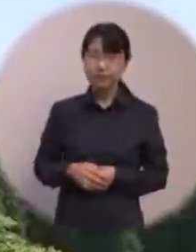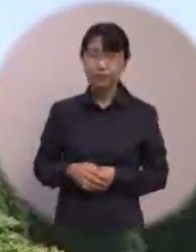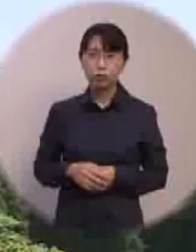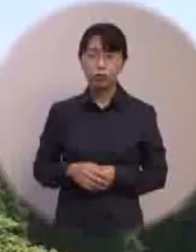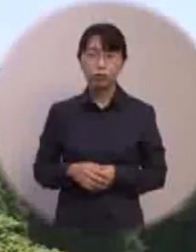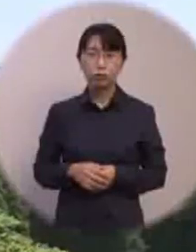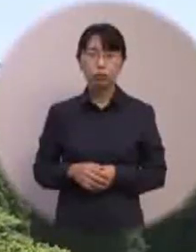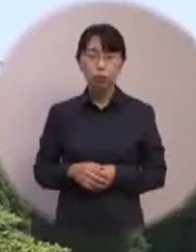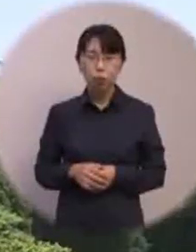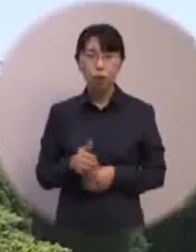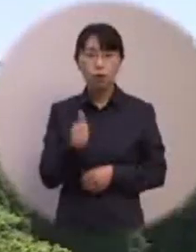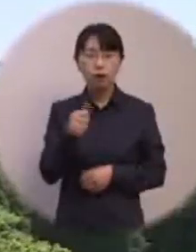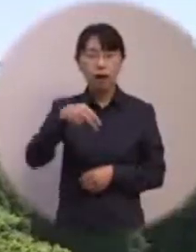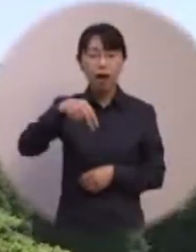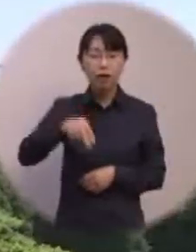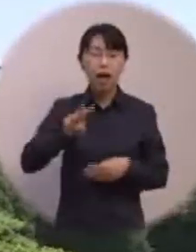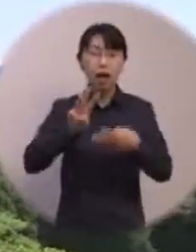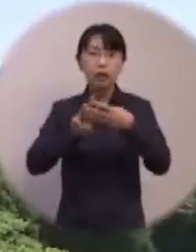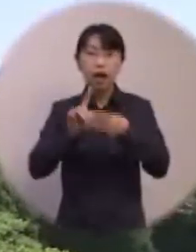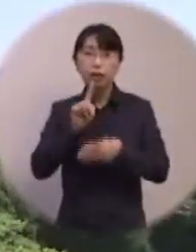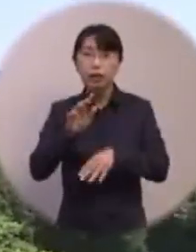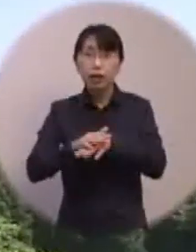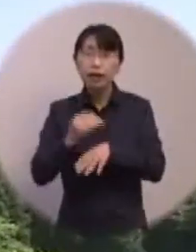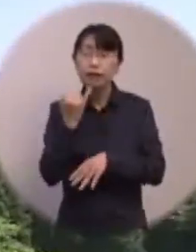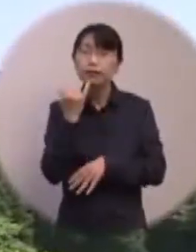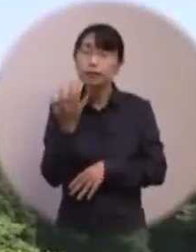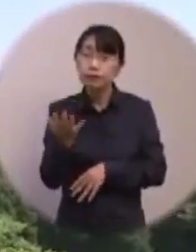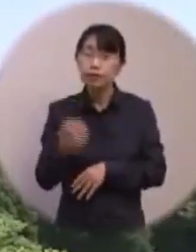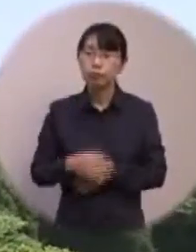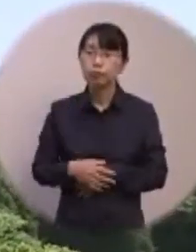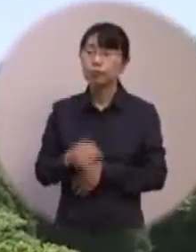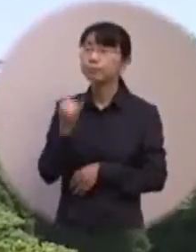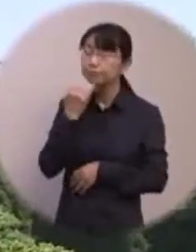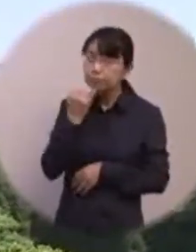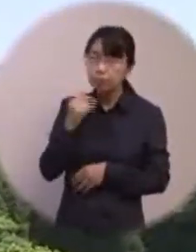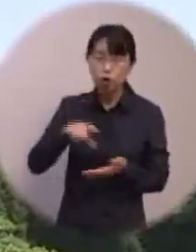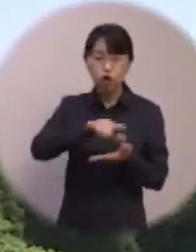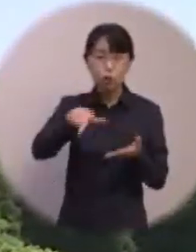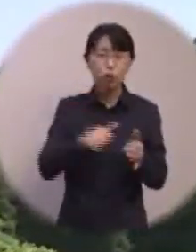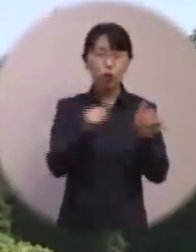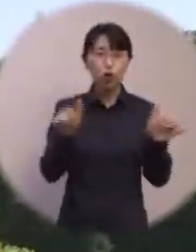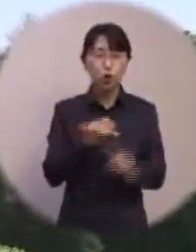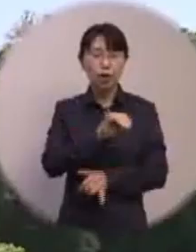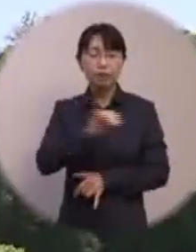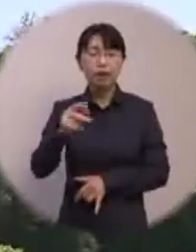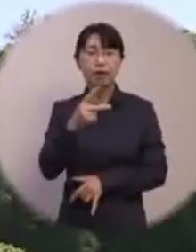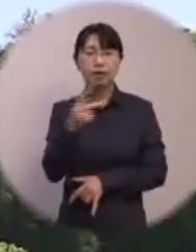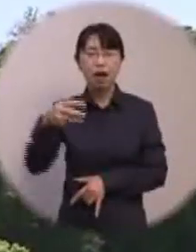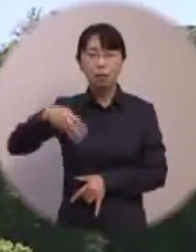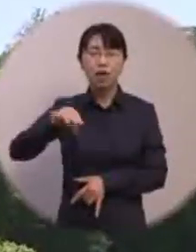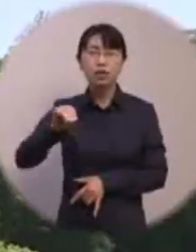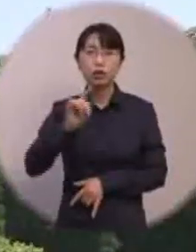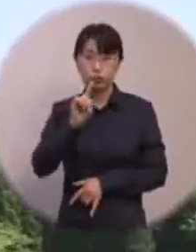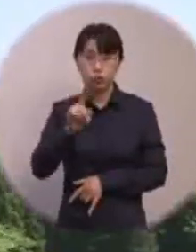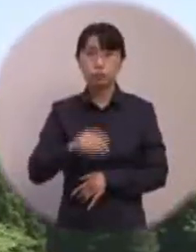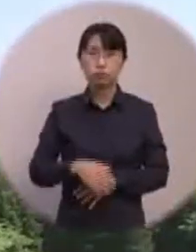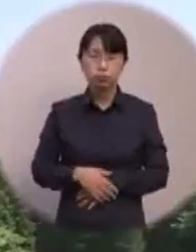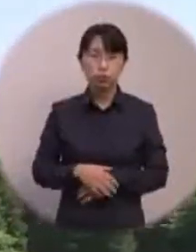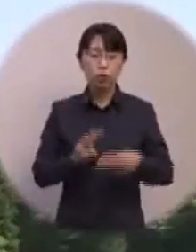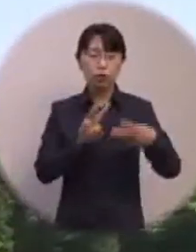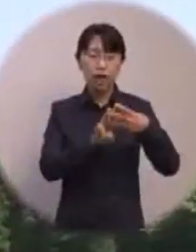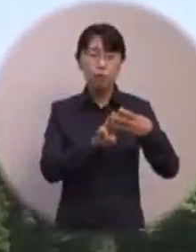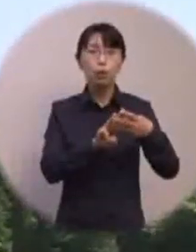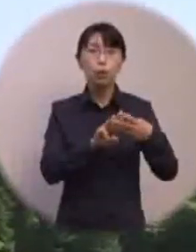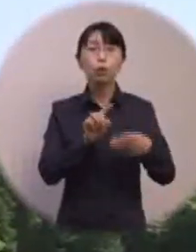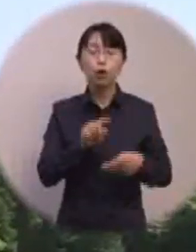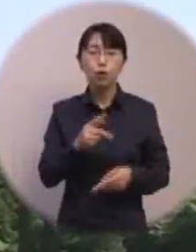い、これ棚田という呼び方でいいんですか？ いいです。地元では千賀町って呼んでるんですけどもね。 千賀町、 田んぼ一つ一